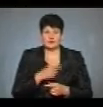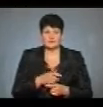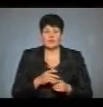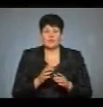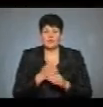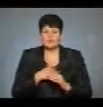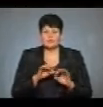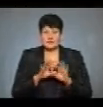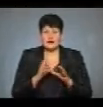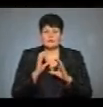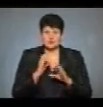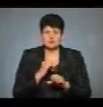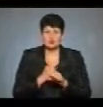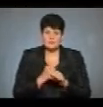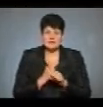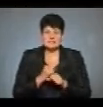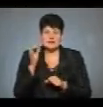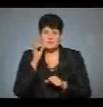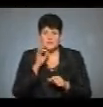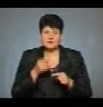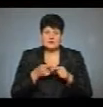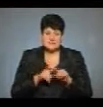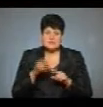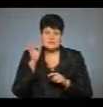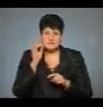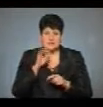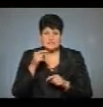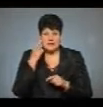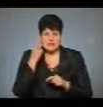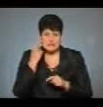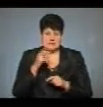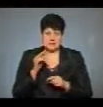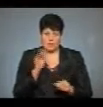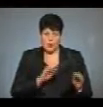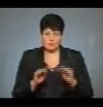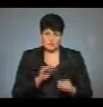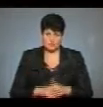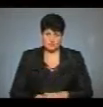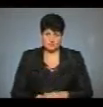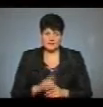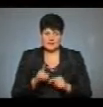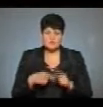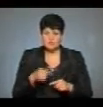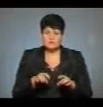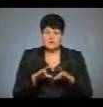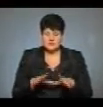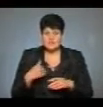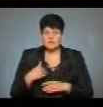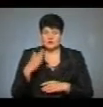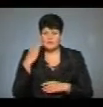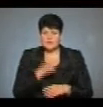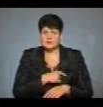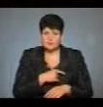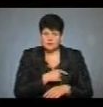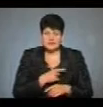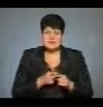пояснити, що автобуси робляться за німецькою технологією, з німецьких і китайських комплектуючих. Наступні рішення, за які проголосували депутати,